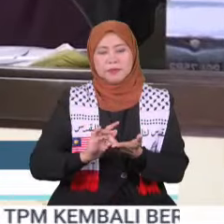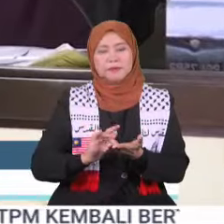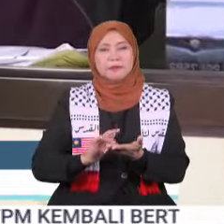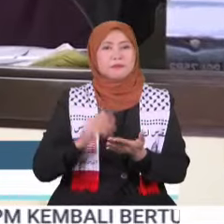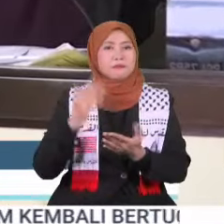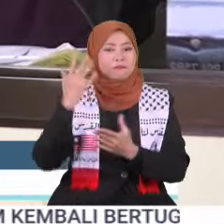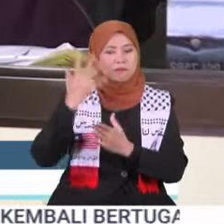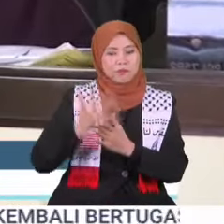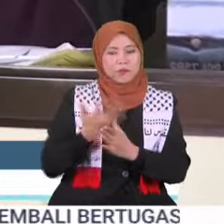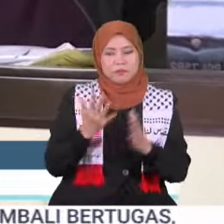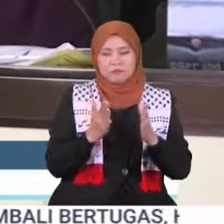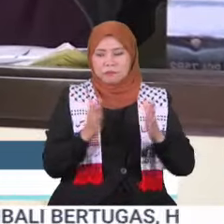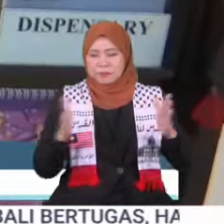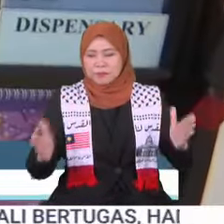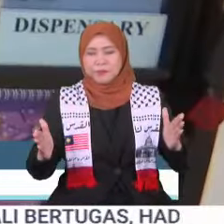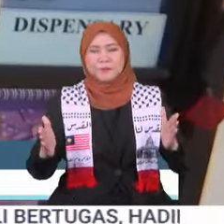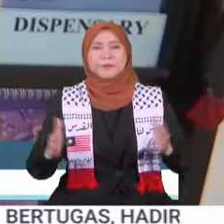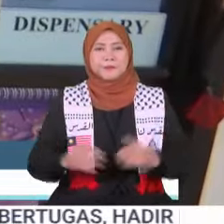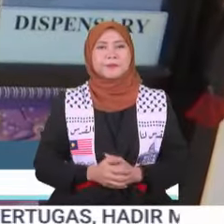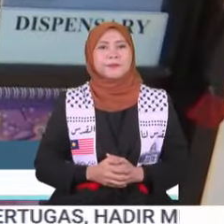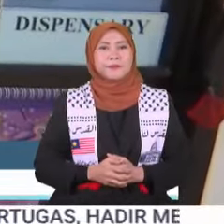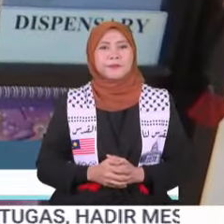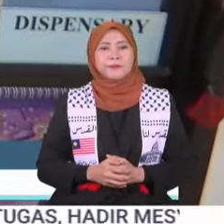5 bulan ini.